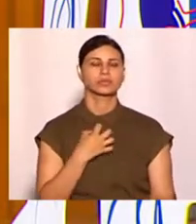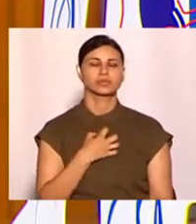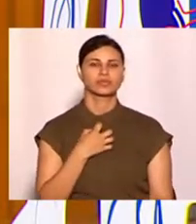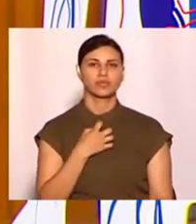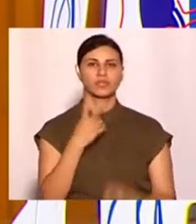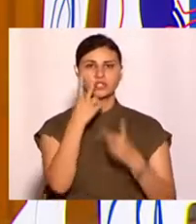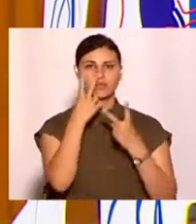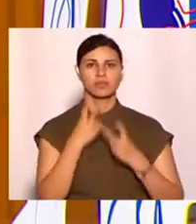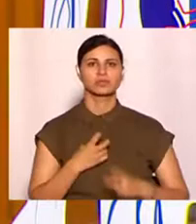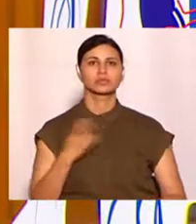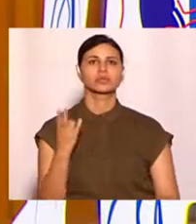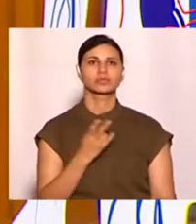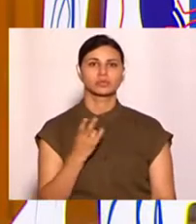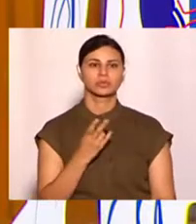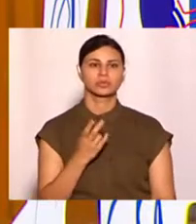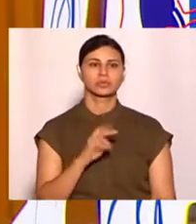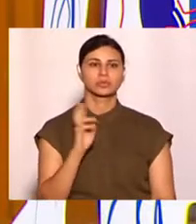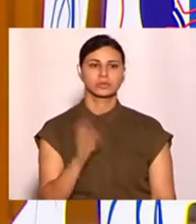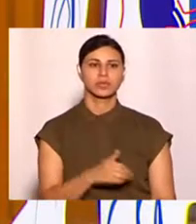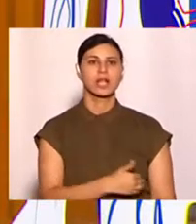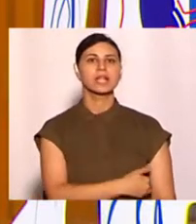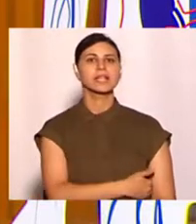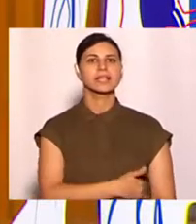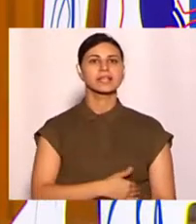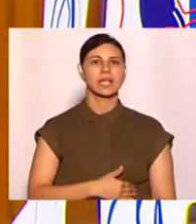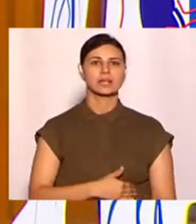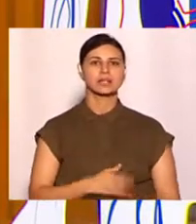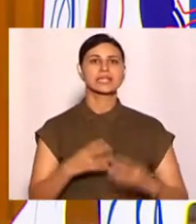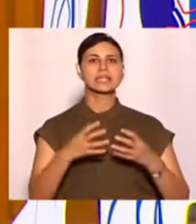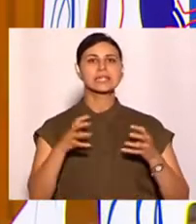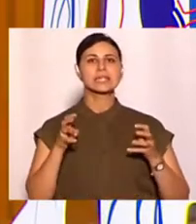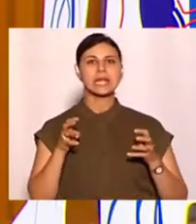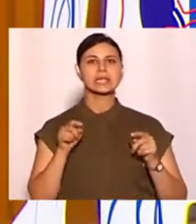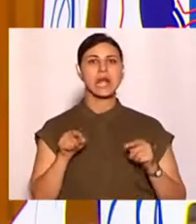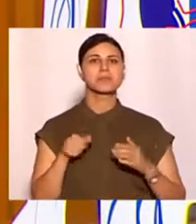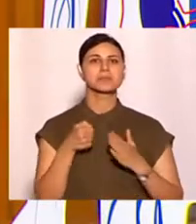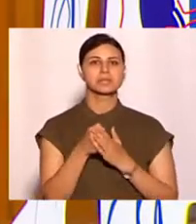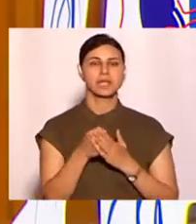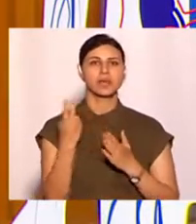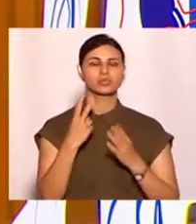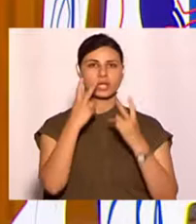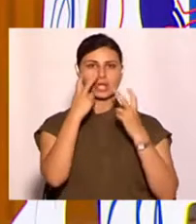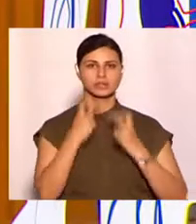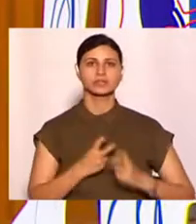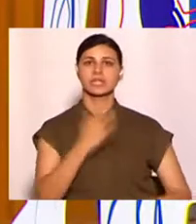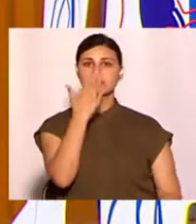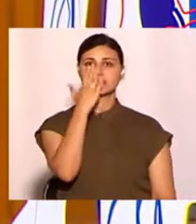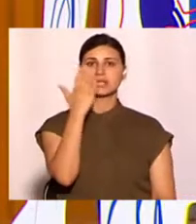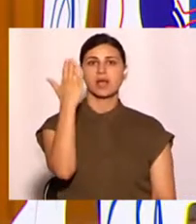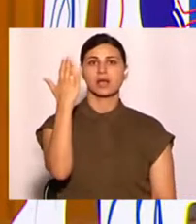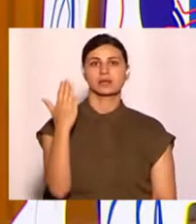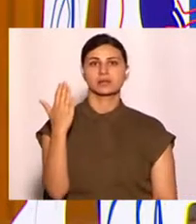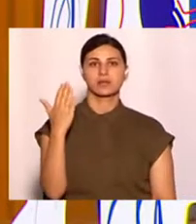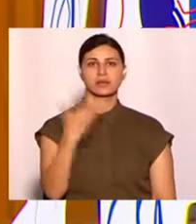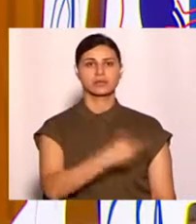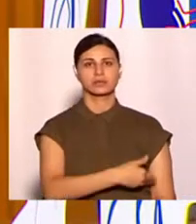რომ შემოწმებული იყოს და ნეკნამდე უნდა ჩავიდეთ შემოწმებაზე. პირველი, რასაც ვაკეთებთ, ვდგებით სარკის წინ,